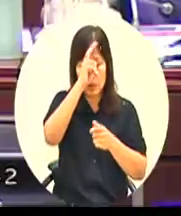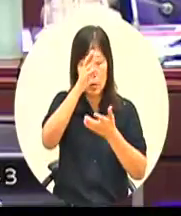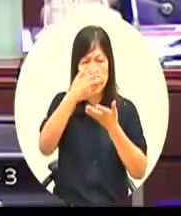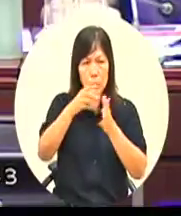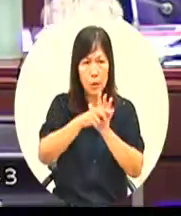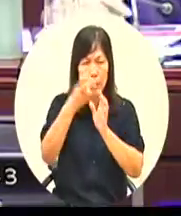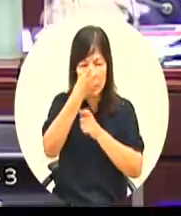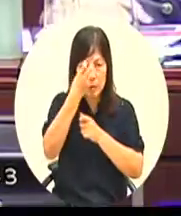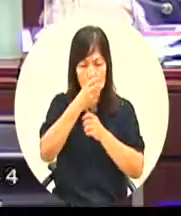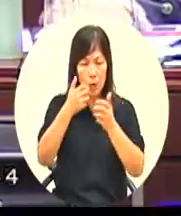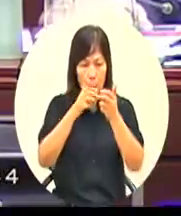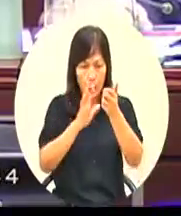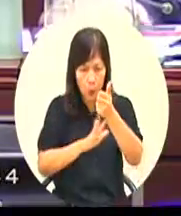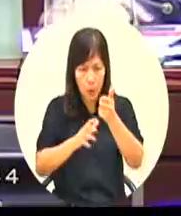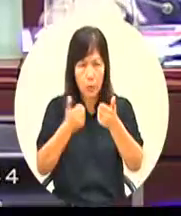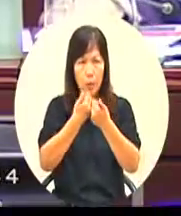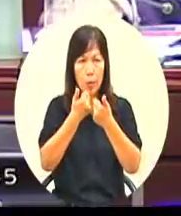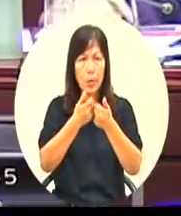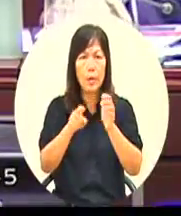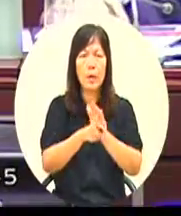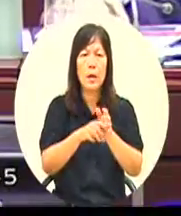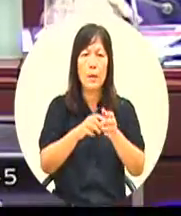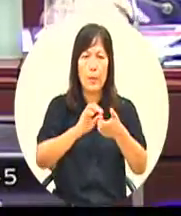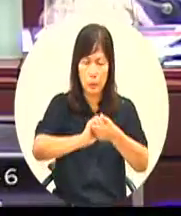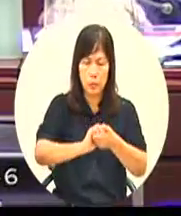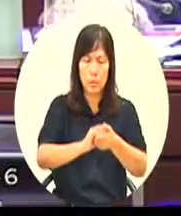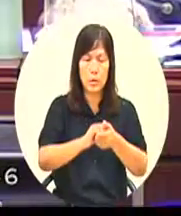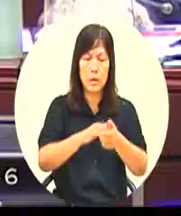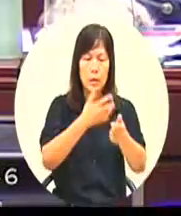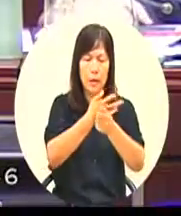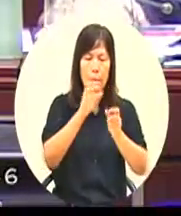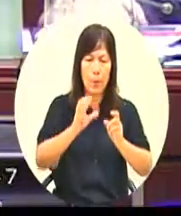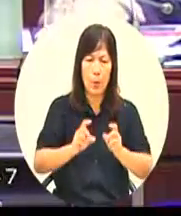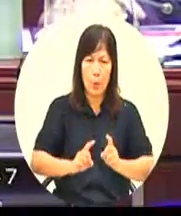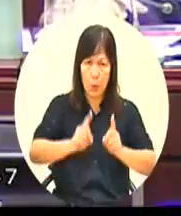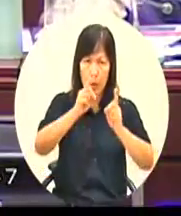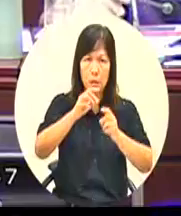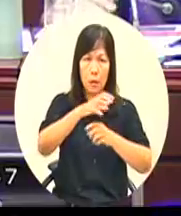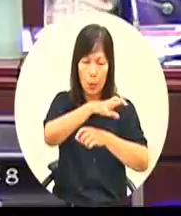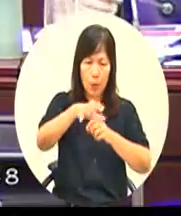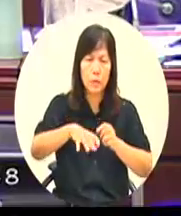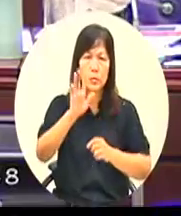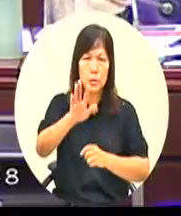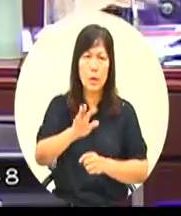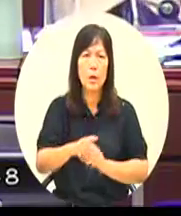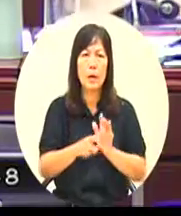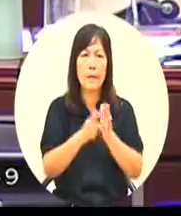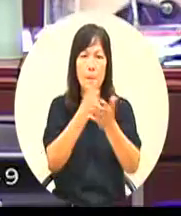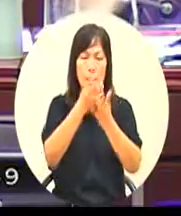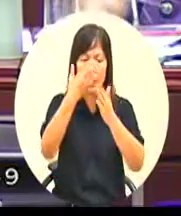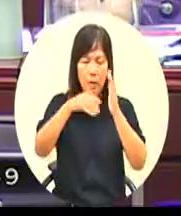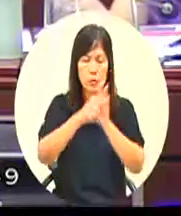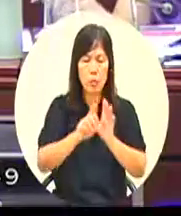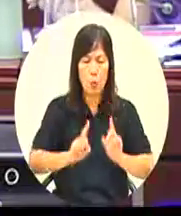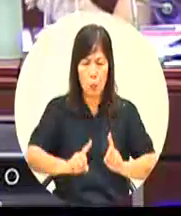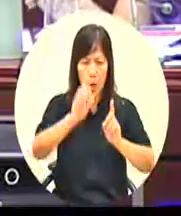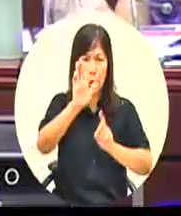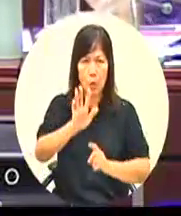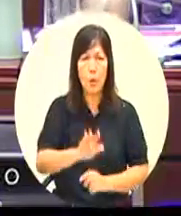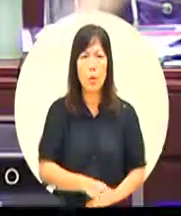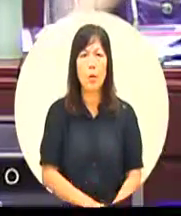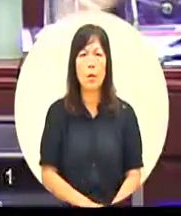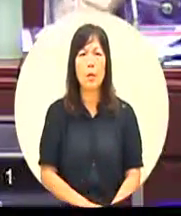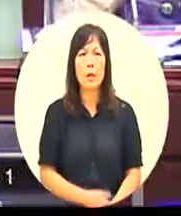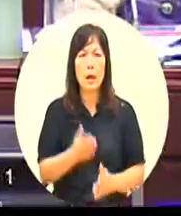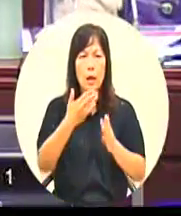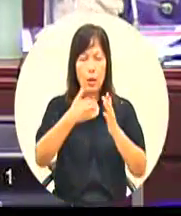审议委员会决定给予他这个涨幅的空间哦。那以目前来讲，各校大概都做了调整，我想学校